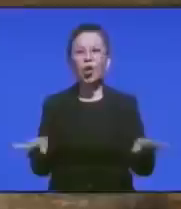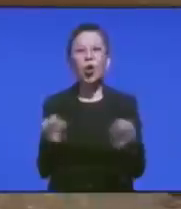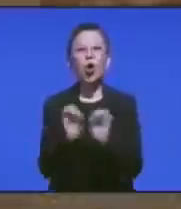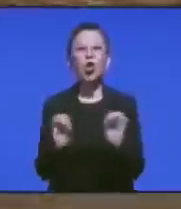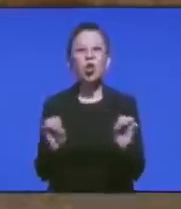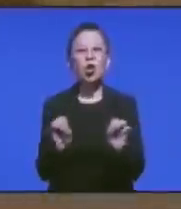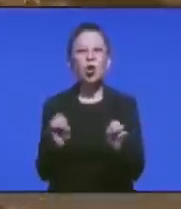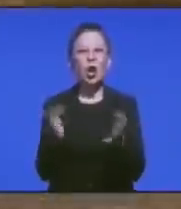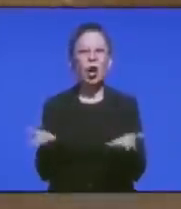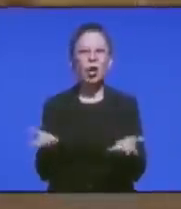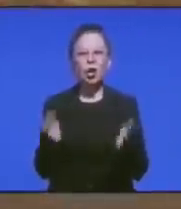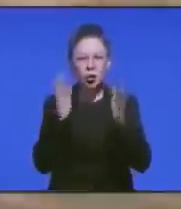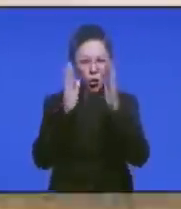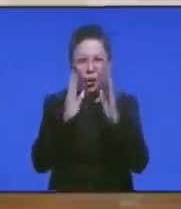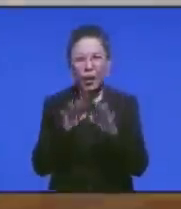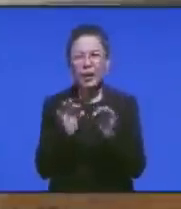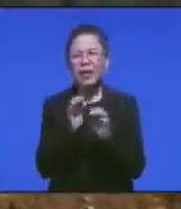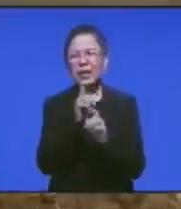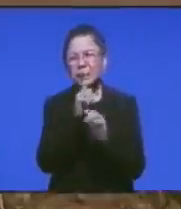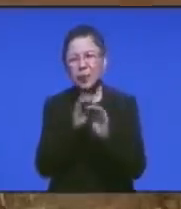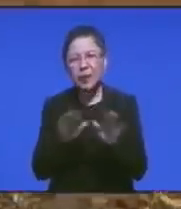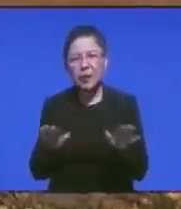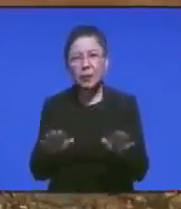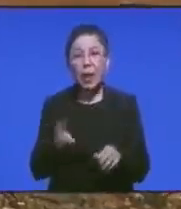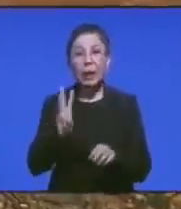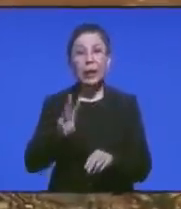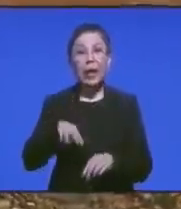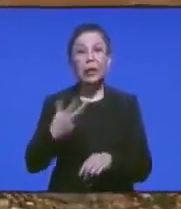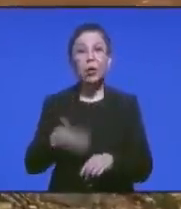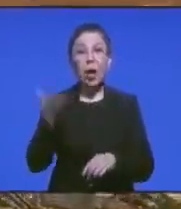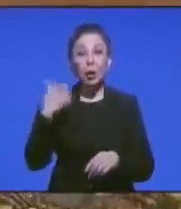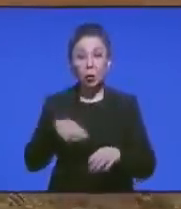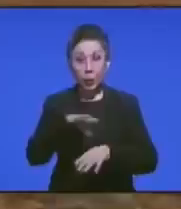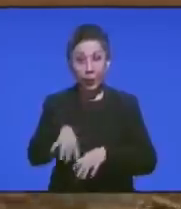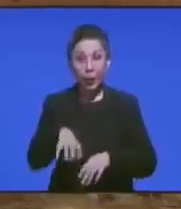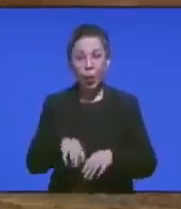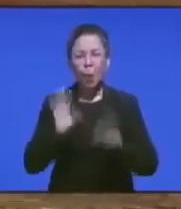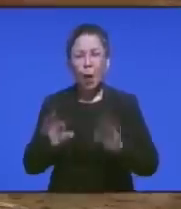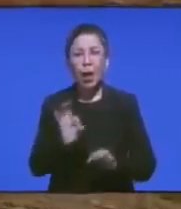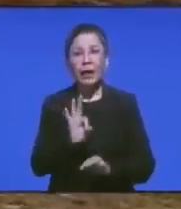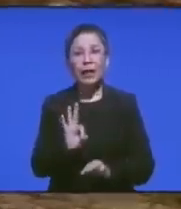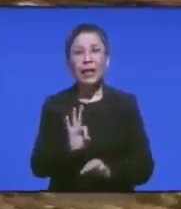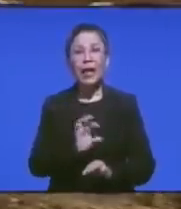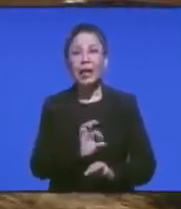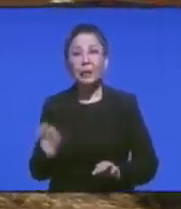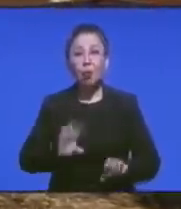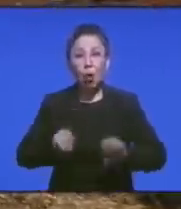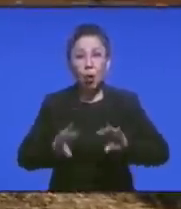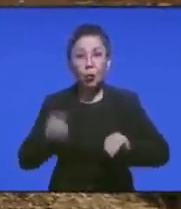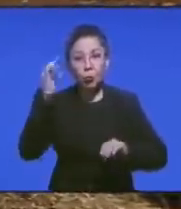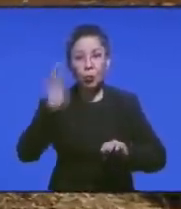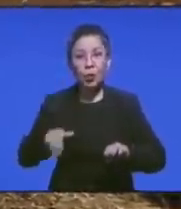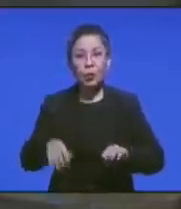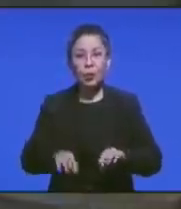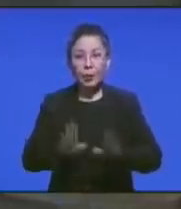kosong. Suasana tampak sepi, padahal 3 tahun lalu lokasi ini dijejali 3.000 orang buruh yang